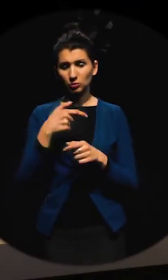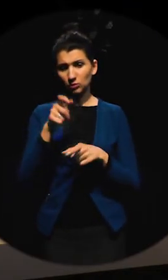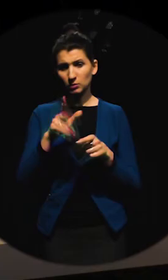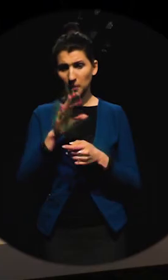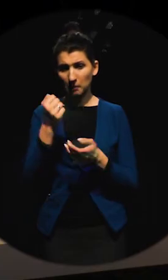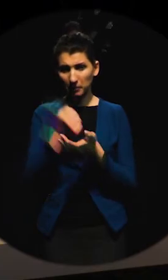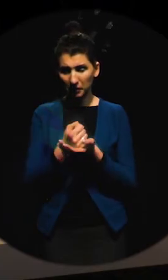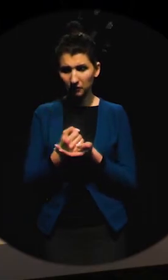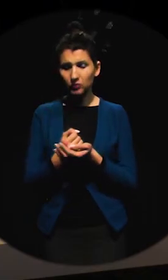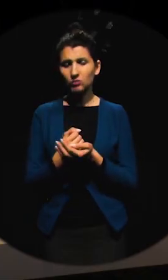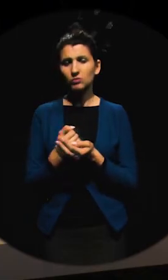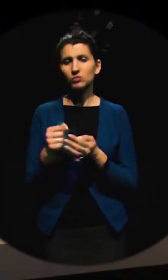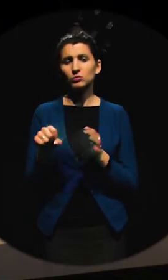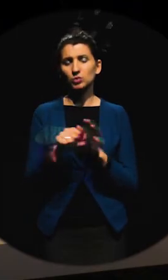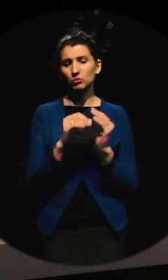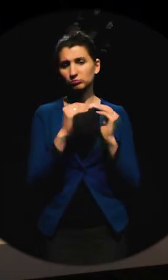do